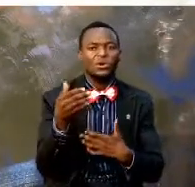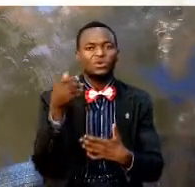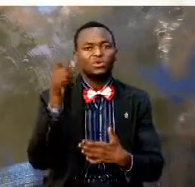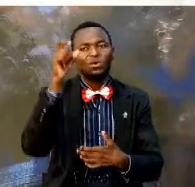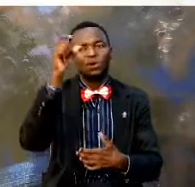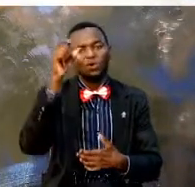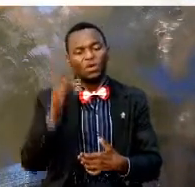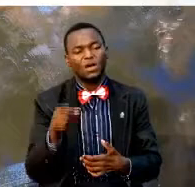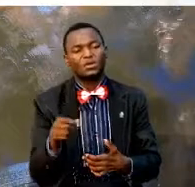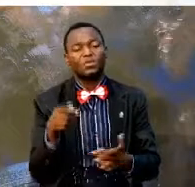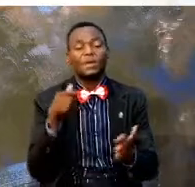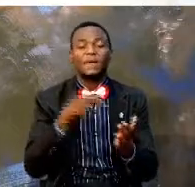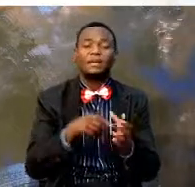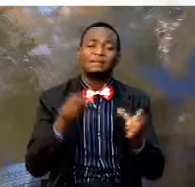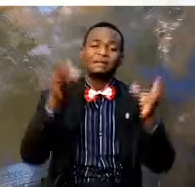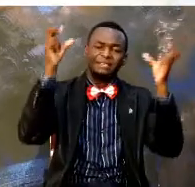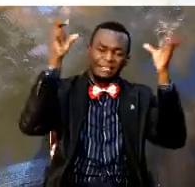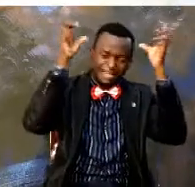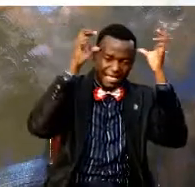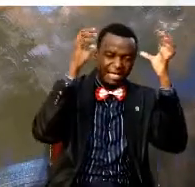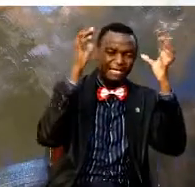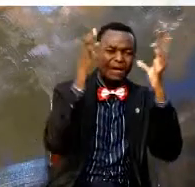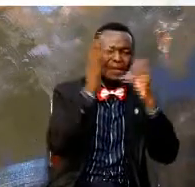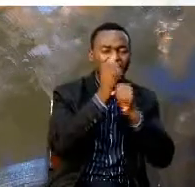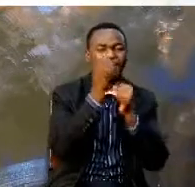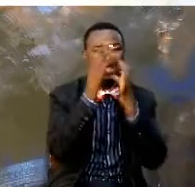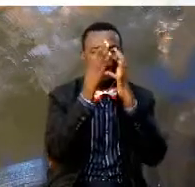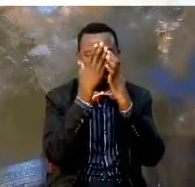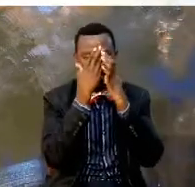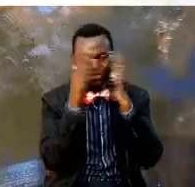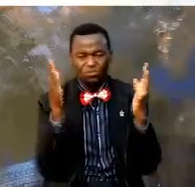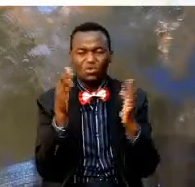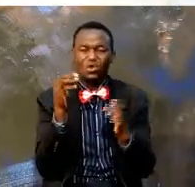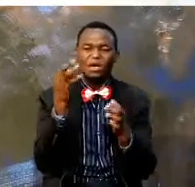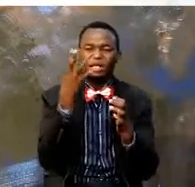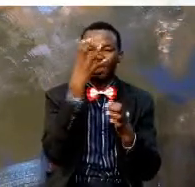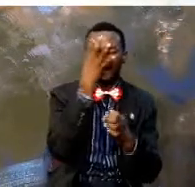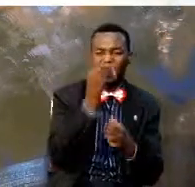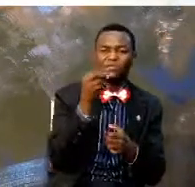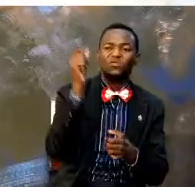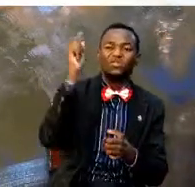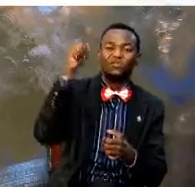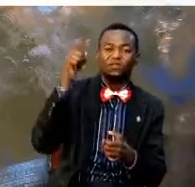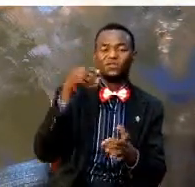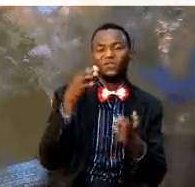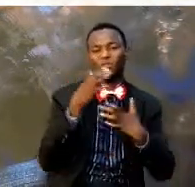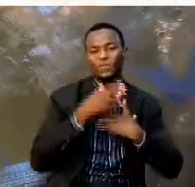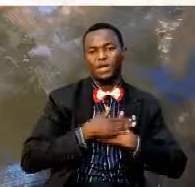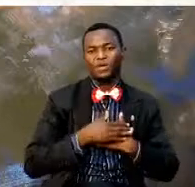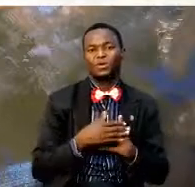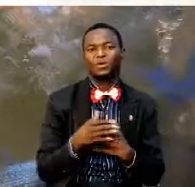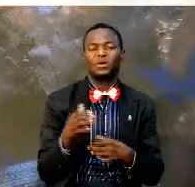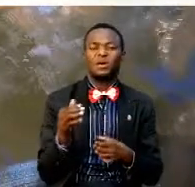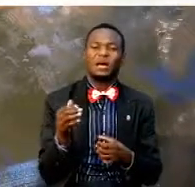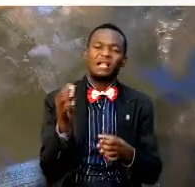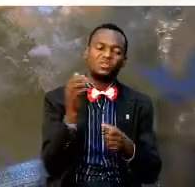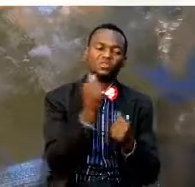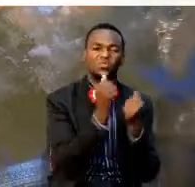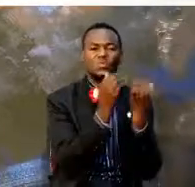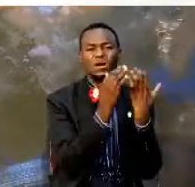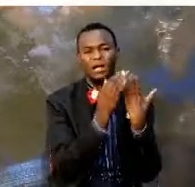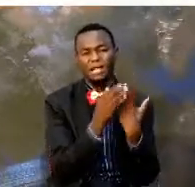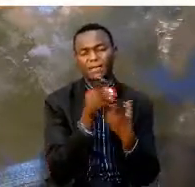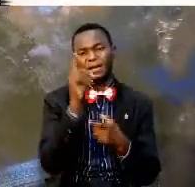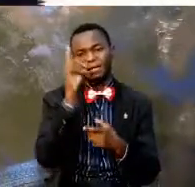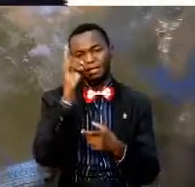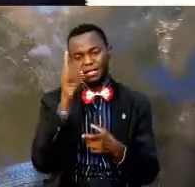maana shetani ataibika jioni ya leo kwamba Mungu ni mwenye upendo. Alichukua gharama ili